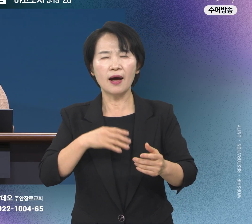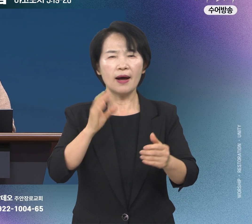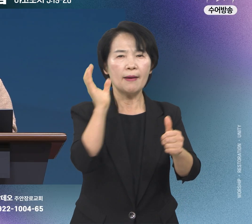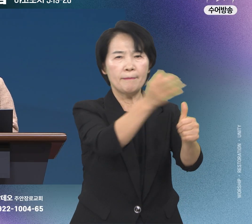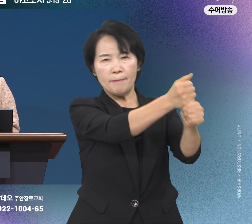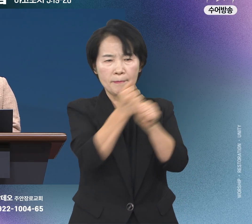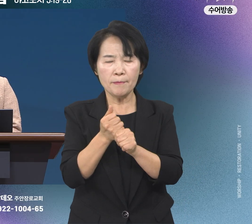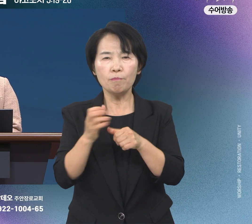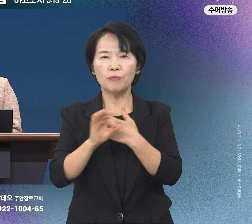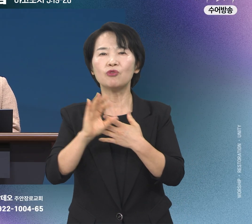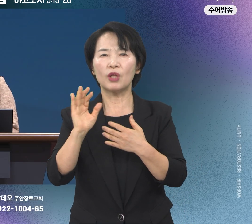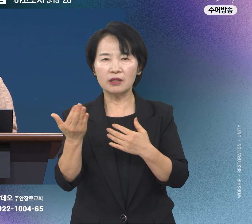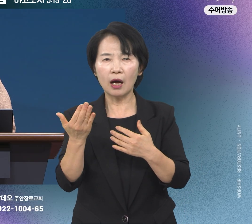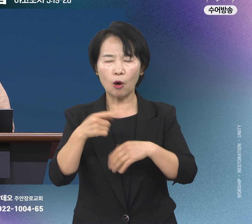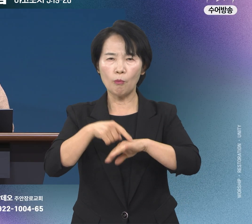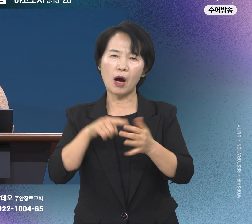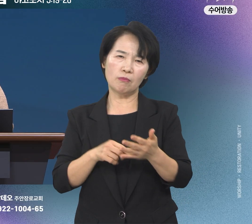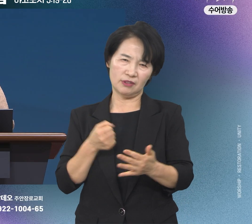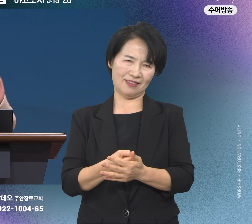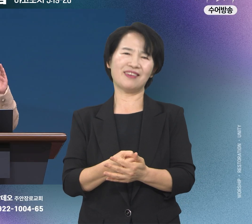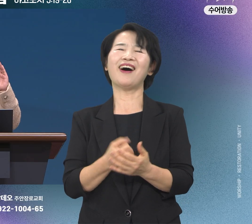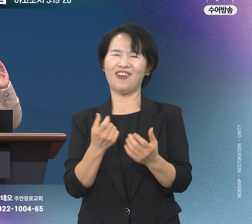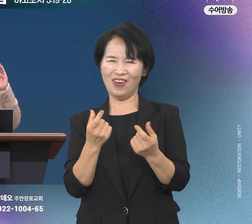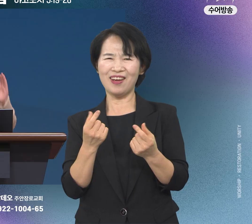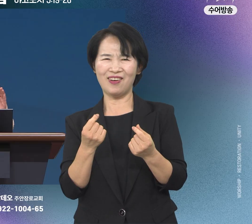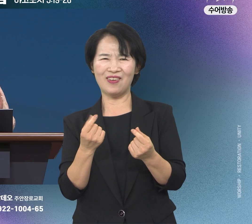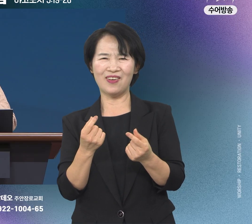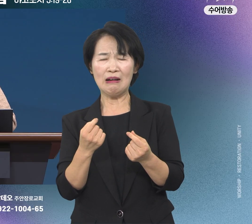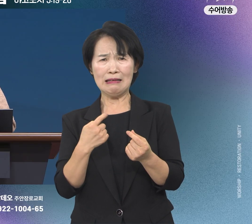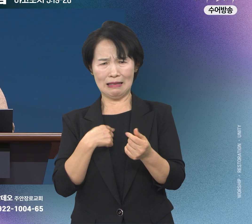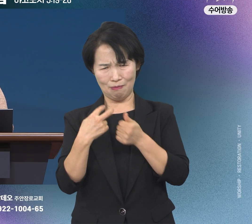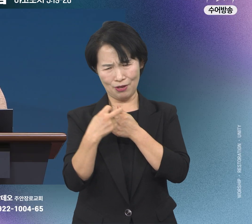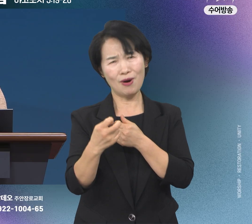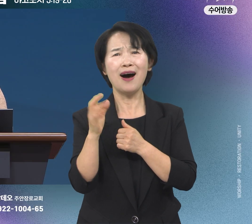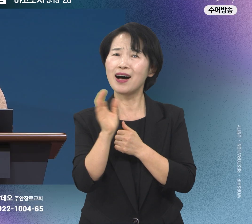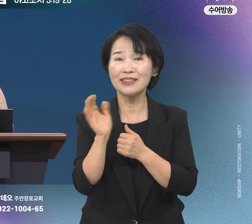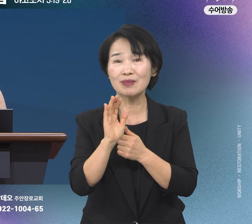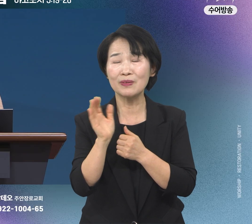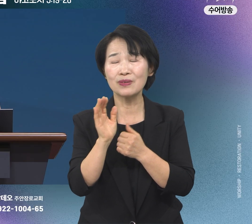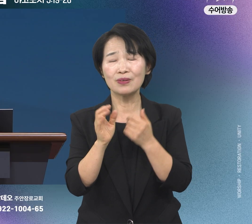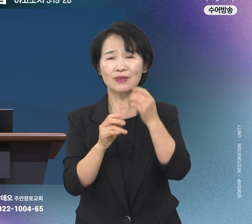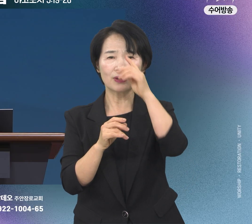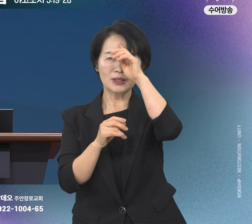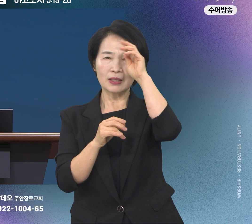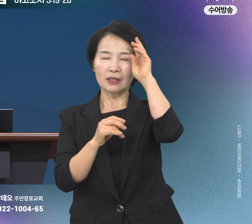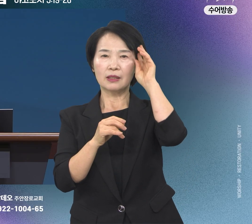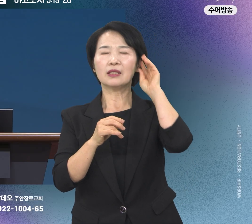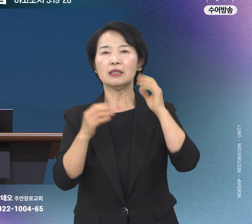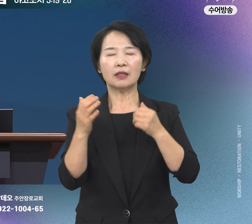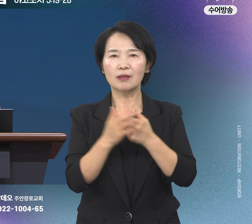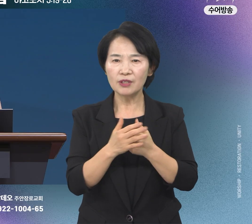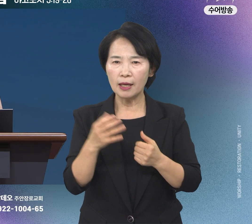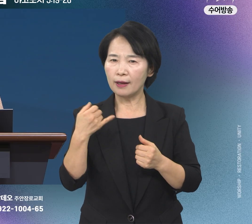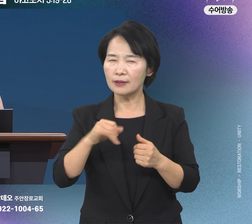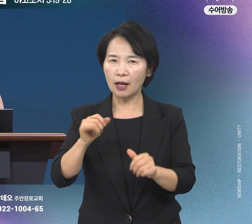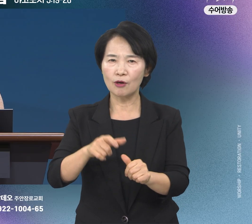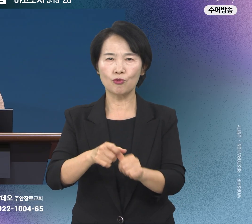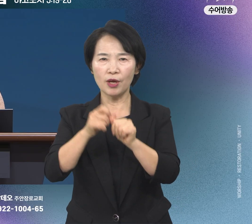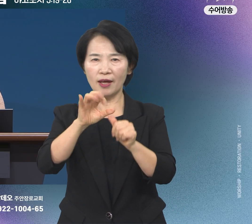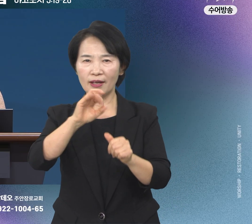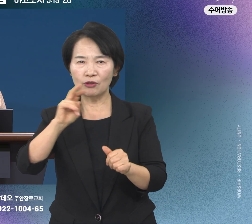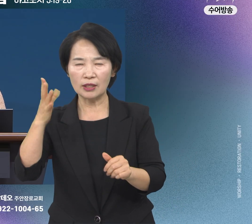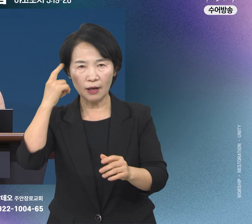금세 바꾸셨다 합니다. 부모님은 하던 사업 다 제쳐두고 딸을 살려야겠다라는 그런 마음과